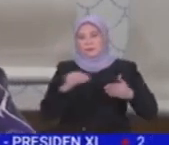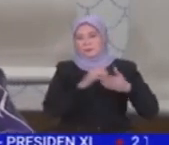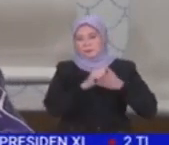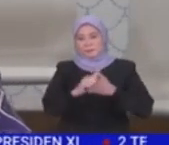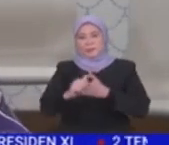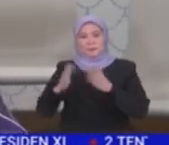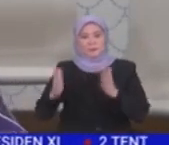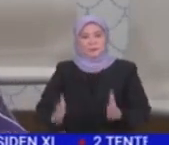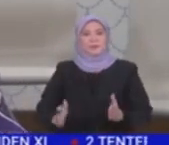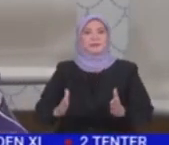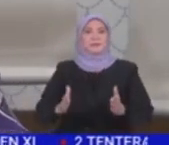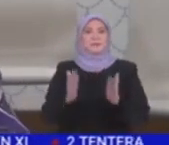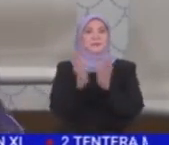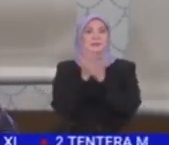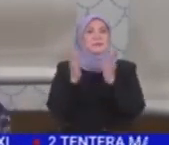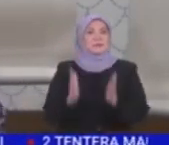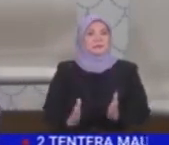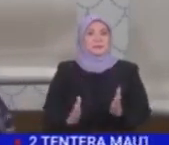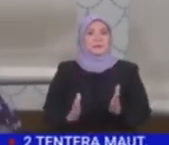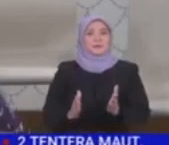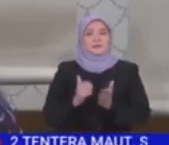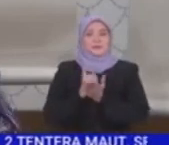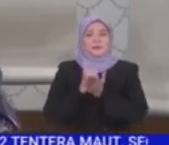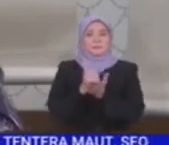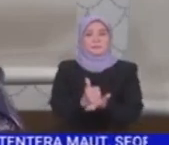pemimpin-pemimpin pelajar ni untuk bantu